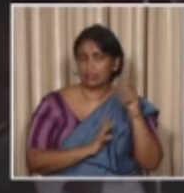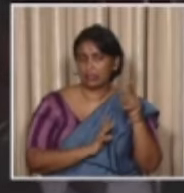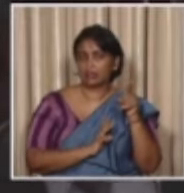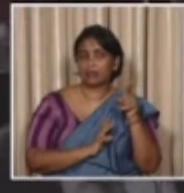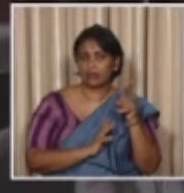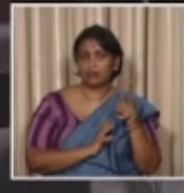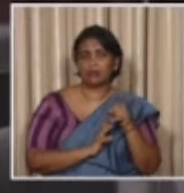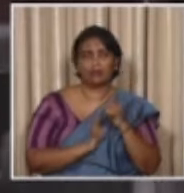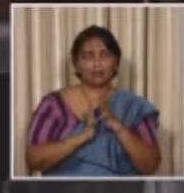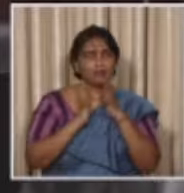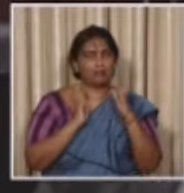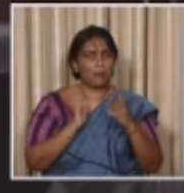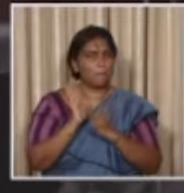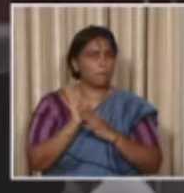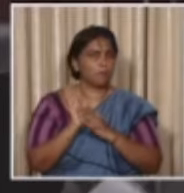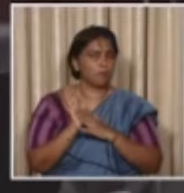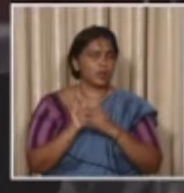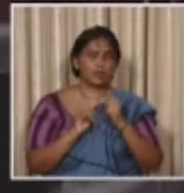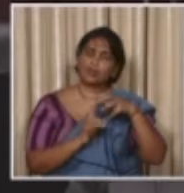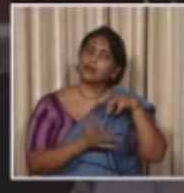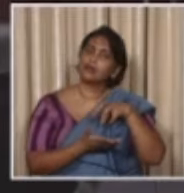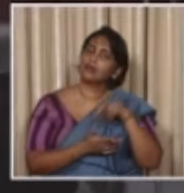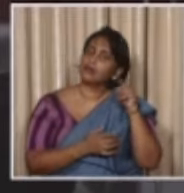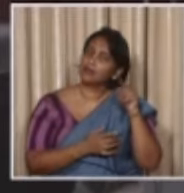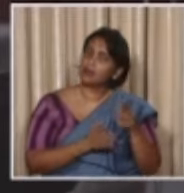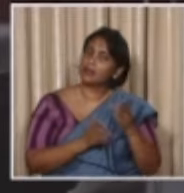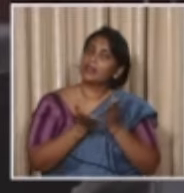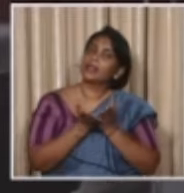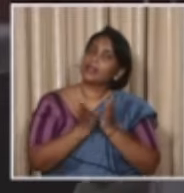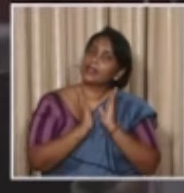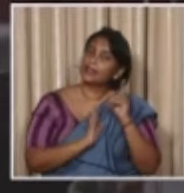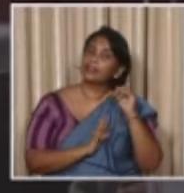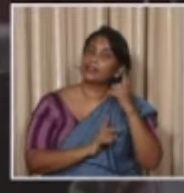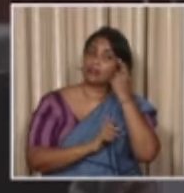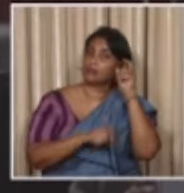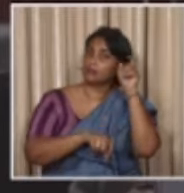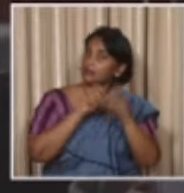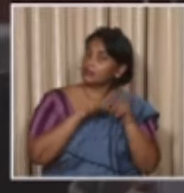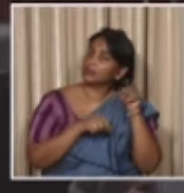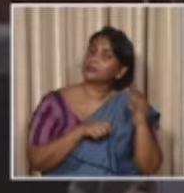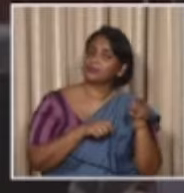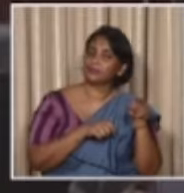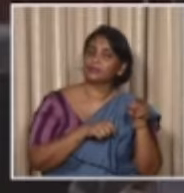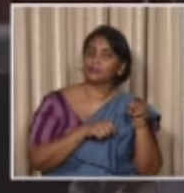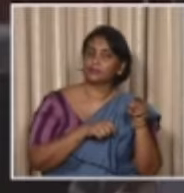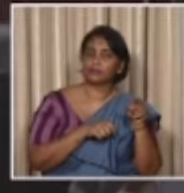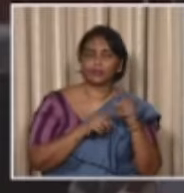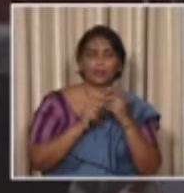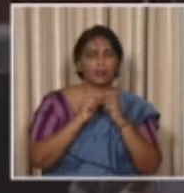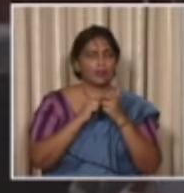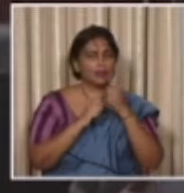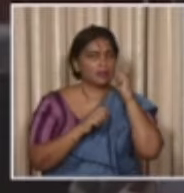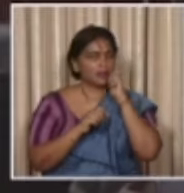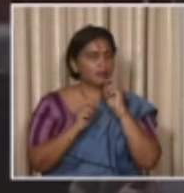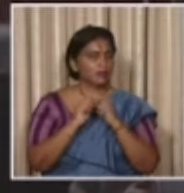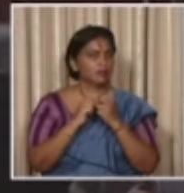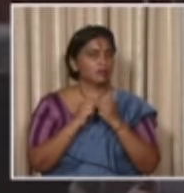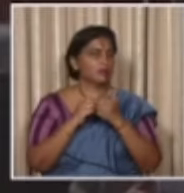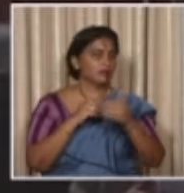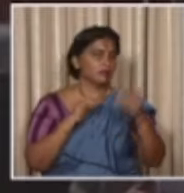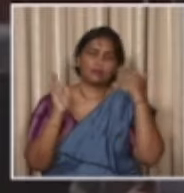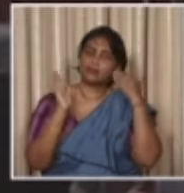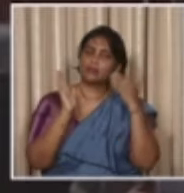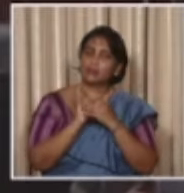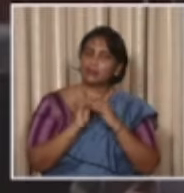ප්‍රාන්තයක බොහෝදුරට මිසරාව ප්‍රාන්තෙ වෙන්න ඕනි. ඉන්දියාවේ බුද්ධ්‍යාංශ නිලධාරීන් බෙදුම්වාදී ත්‍රස්තවාදී සංවිධානයට එකතු